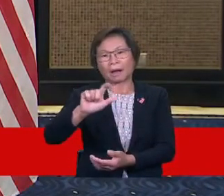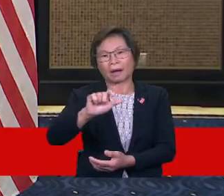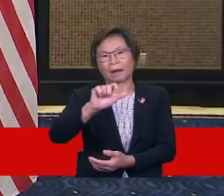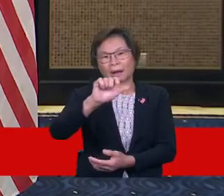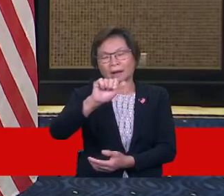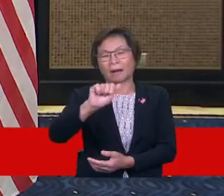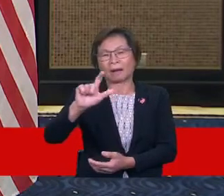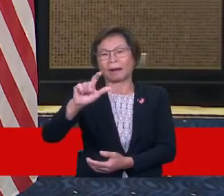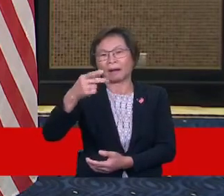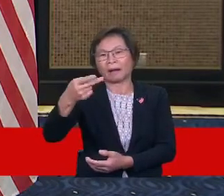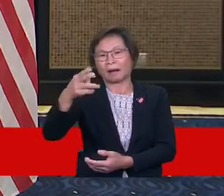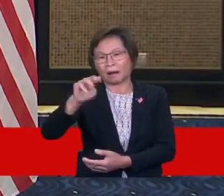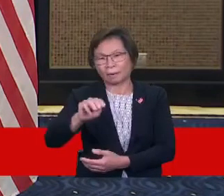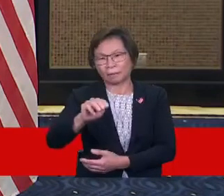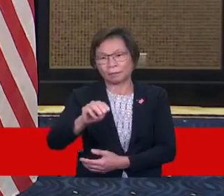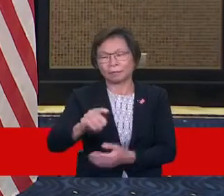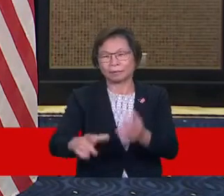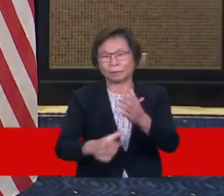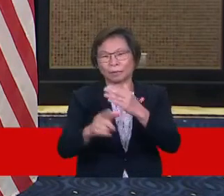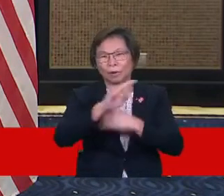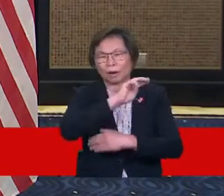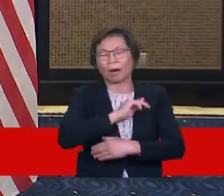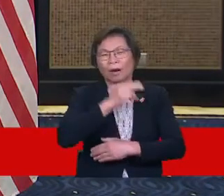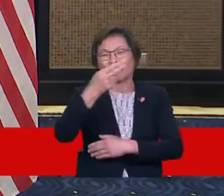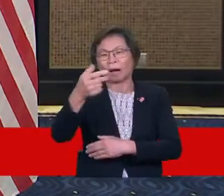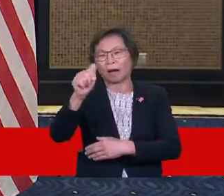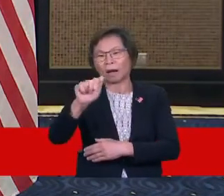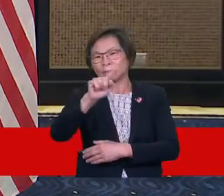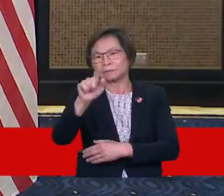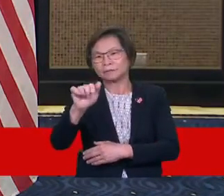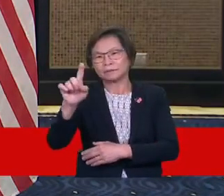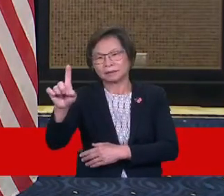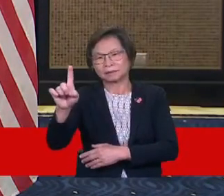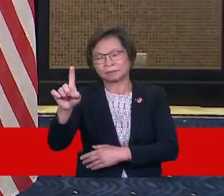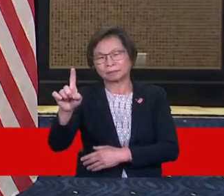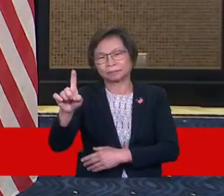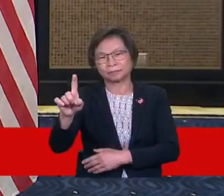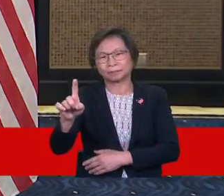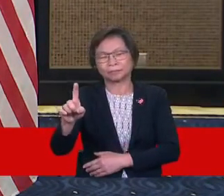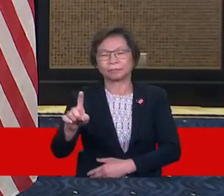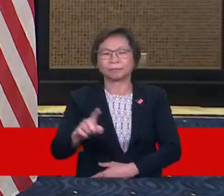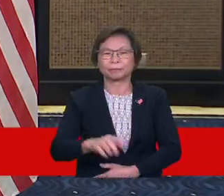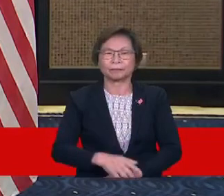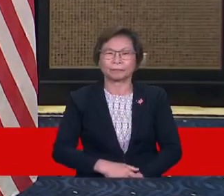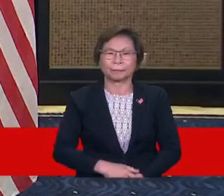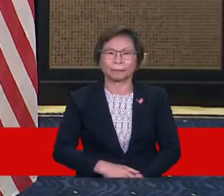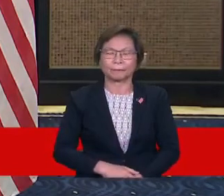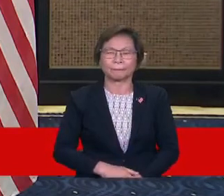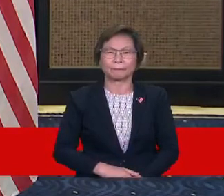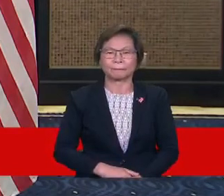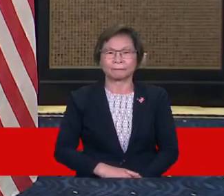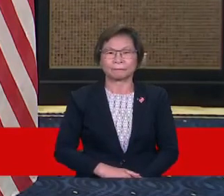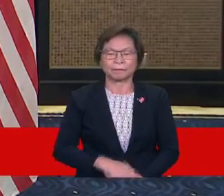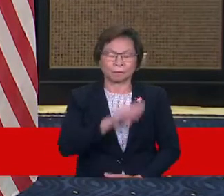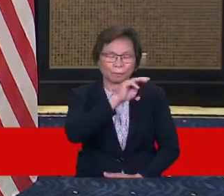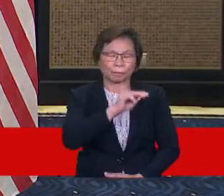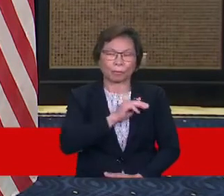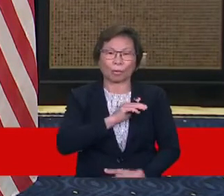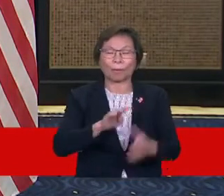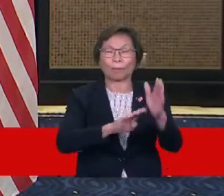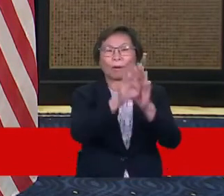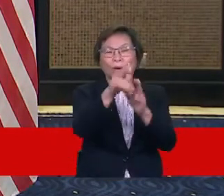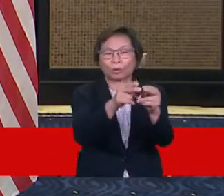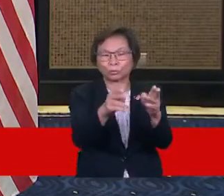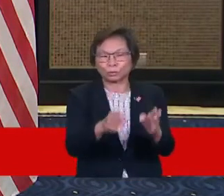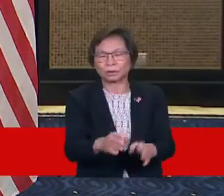menteri yang hormat Dato ajian zat band Muhammad atau Hasyim ilymh menteri pembangunan